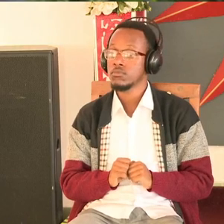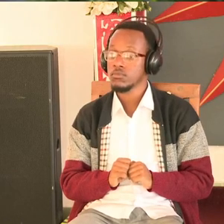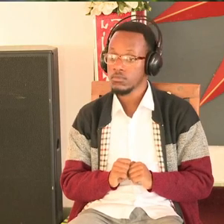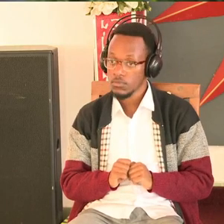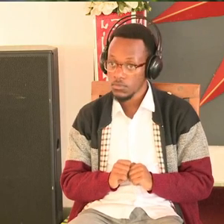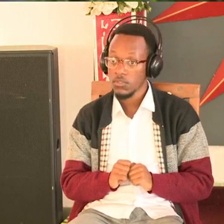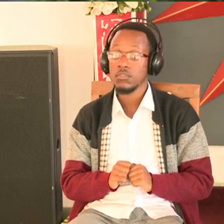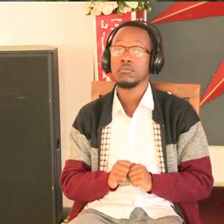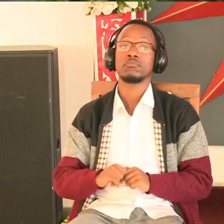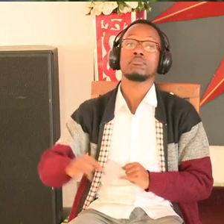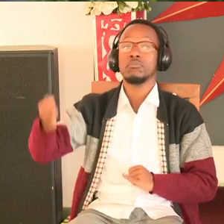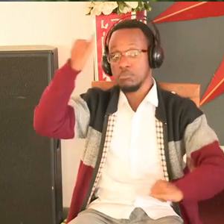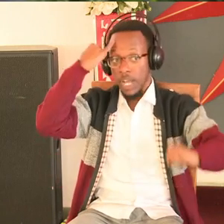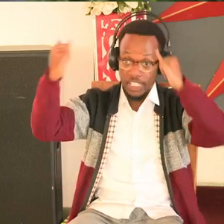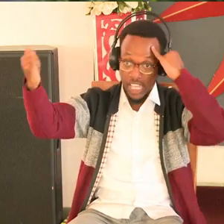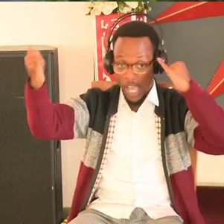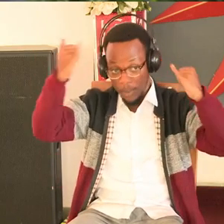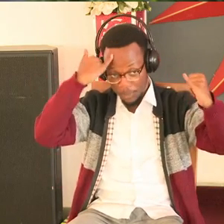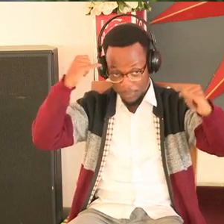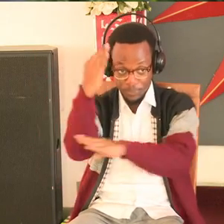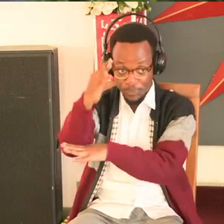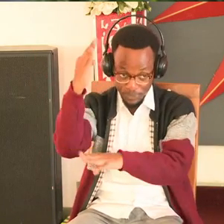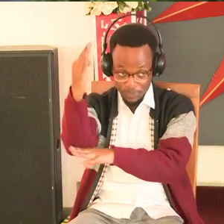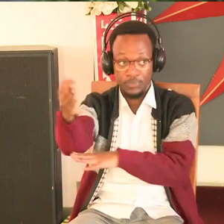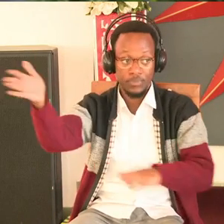bakivugira ibitekerezo byabo bwite